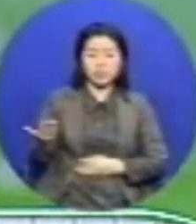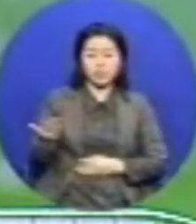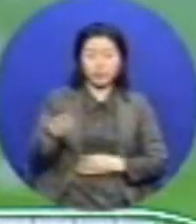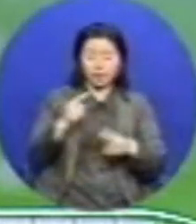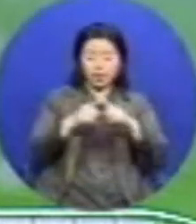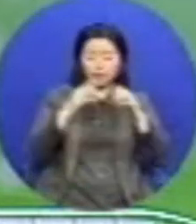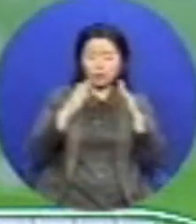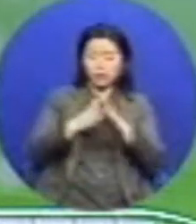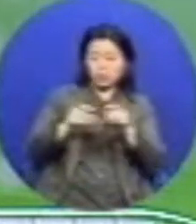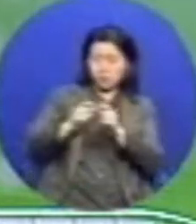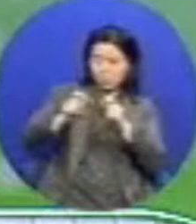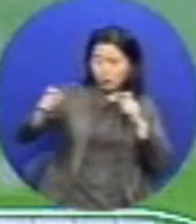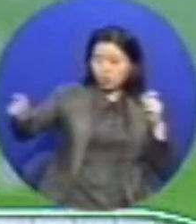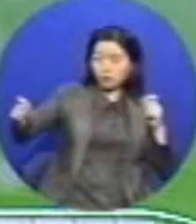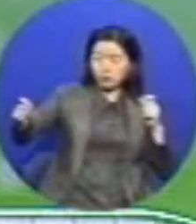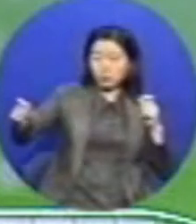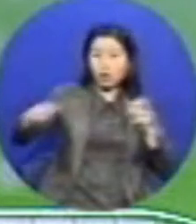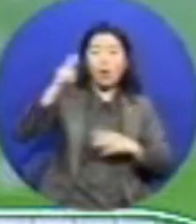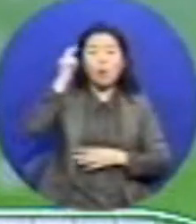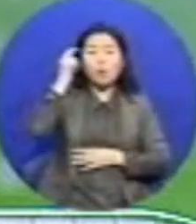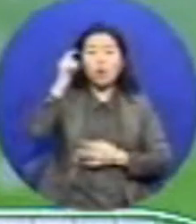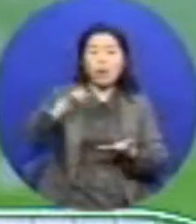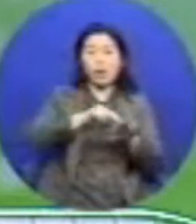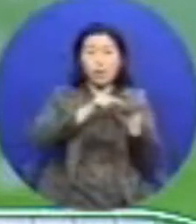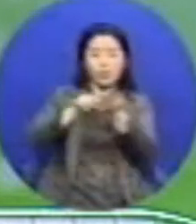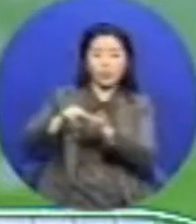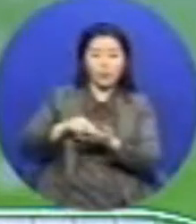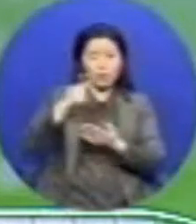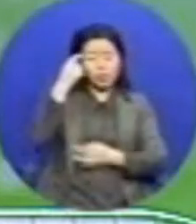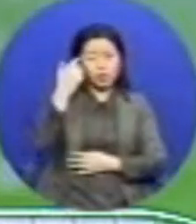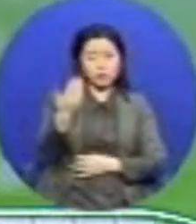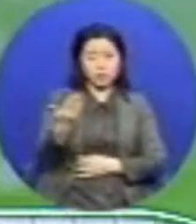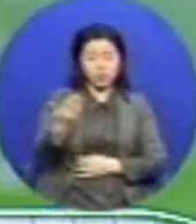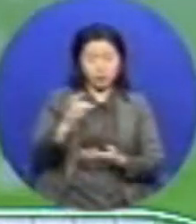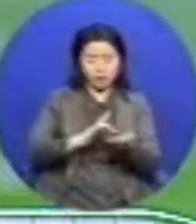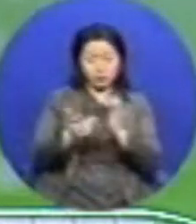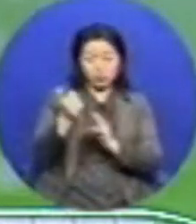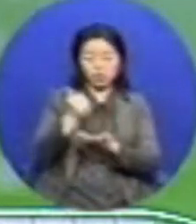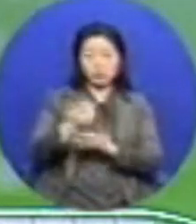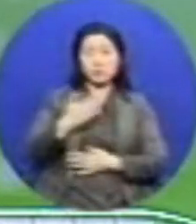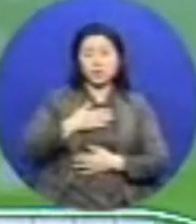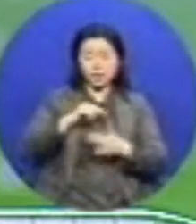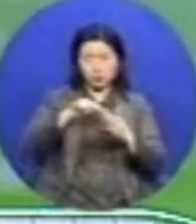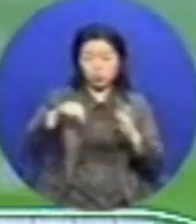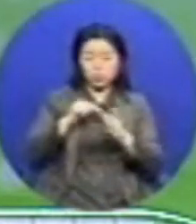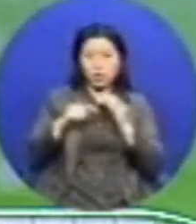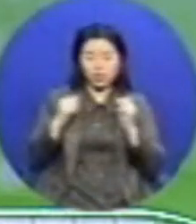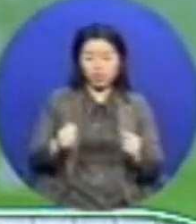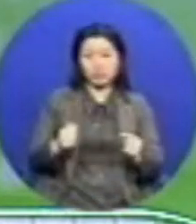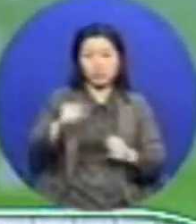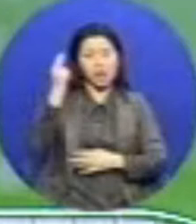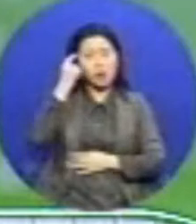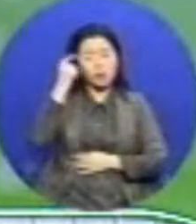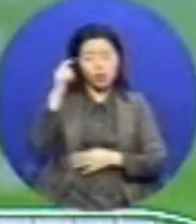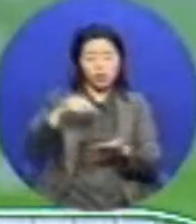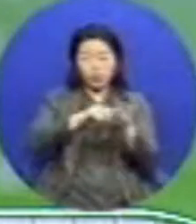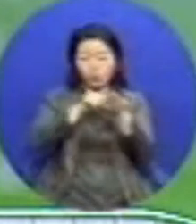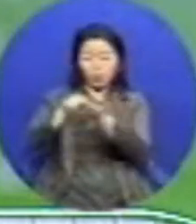멀리 떨어지면 외 외로워 하여 예수님이 내 안에 계신데 왜 의외로 없지요